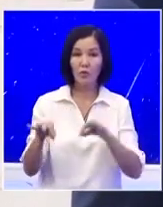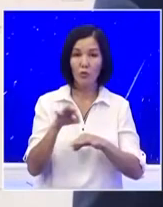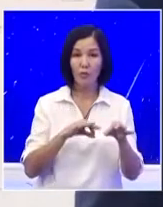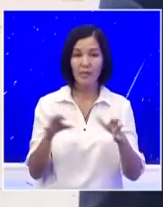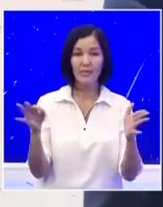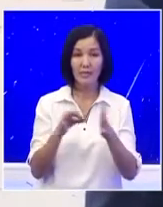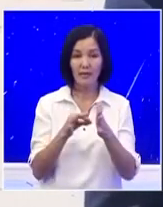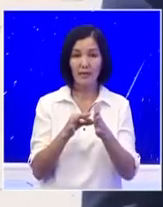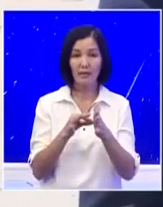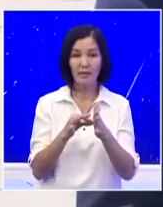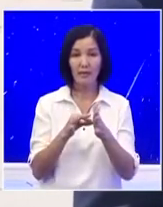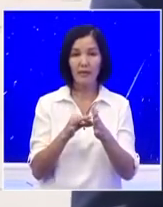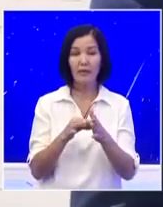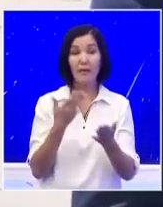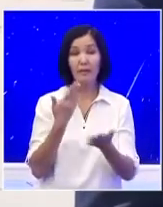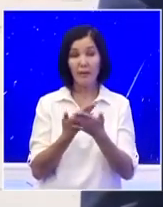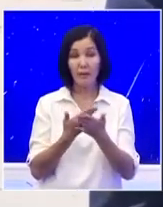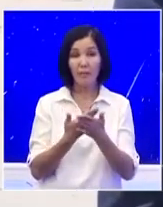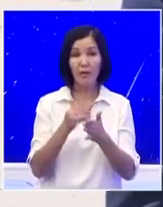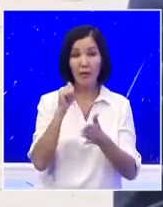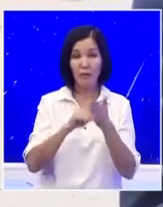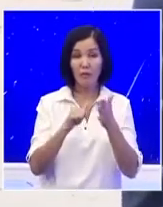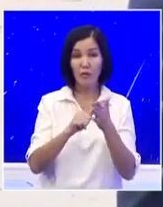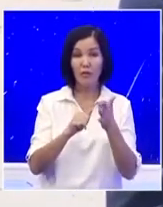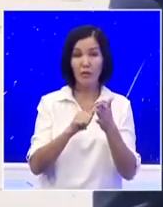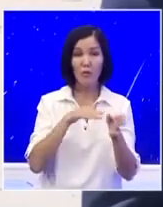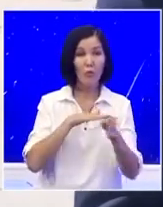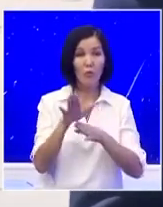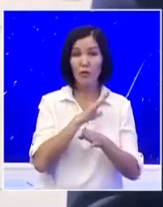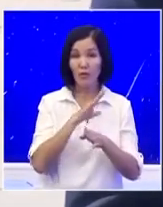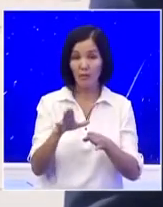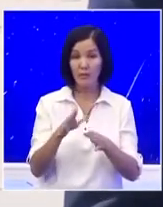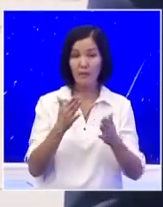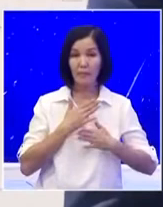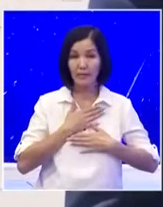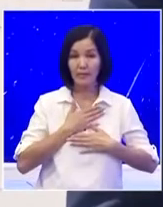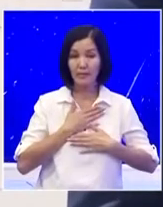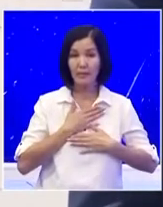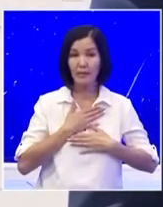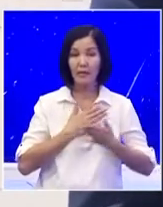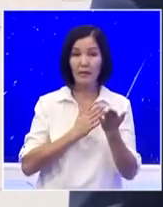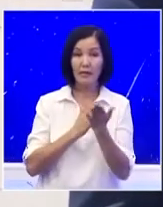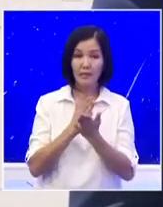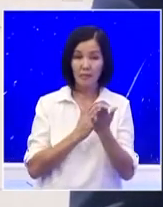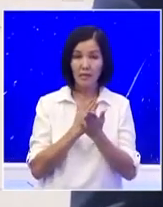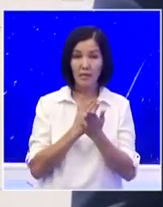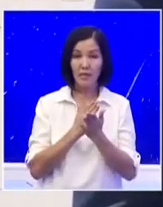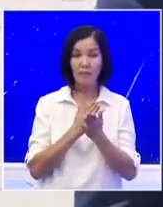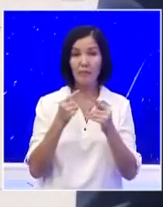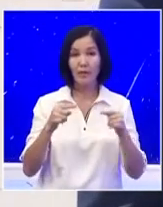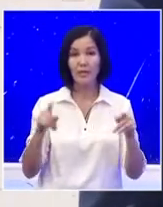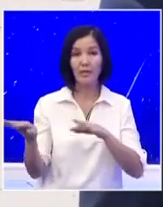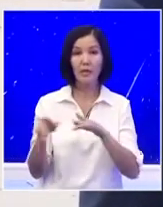мақсаты басты сода. Егер де кемшіліктер орындамаған жағдайда біздің тарапымыздан, біздің қызметкерлерімізден басқа